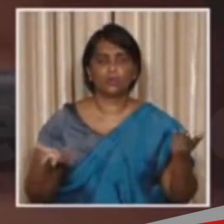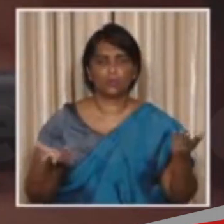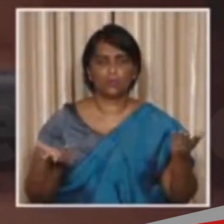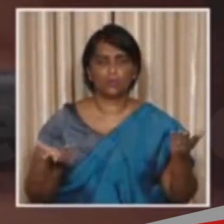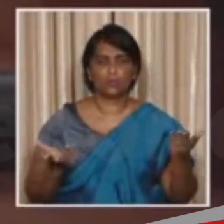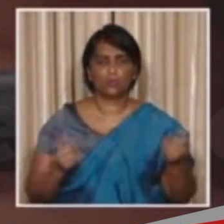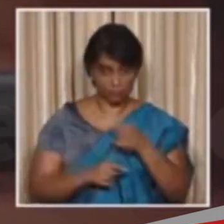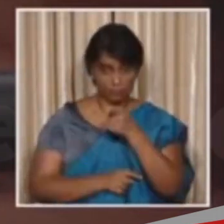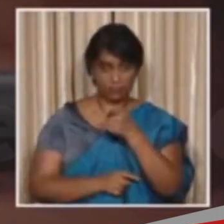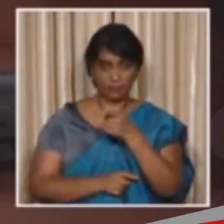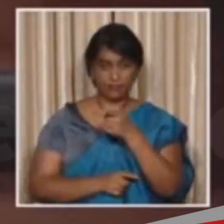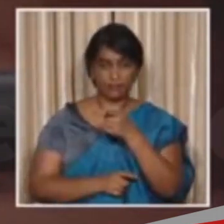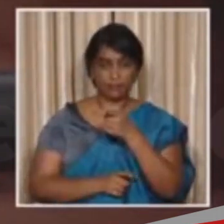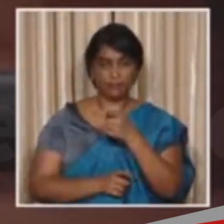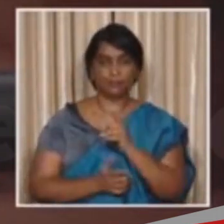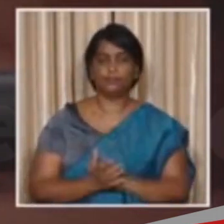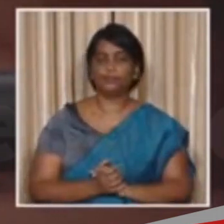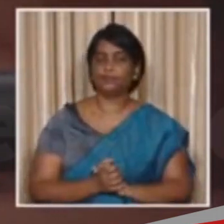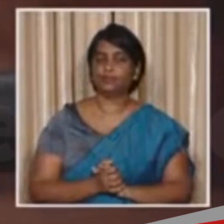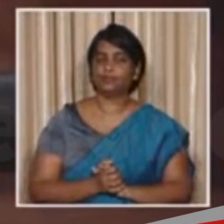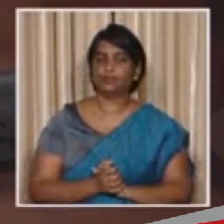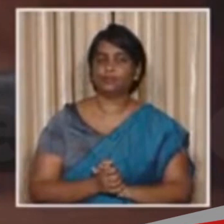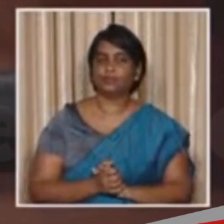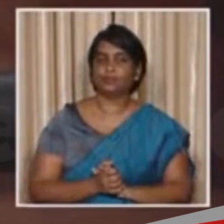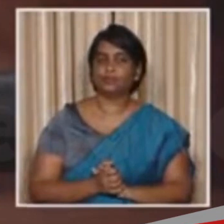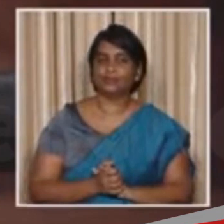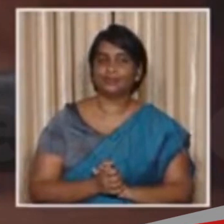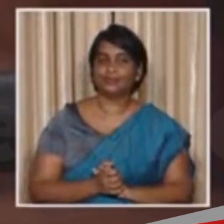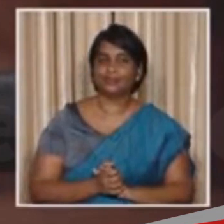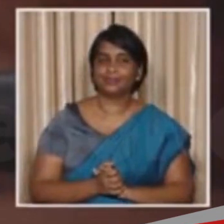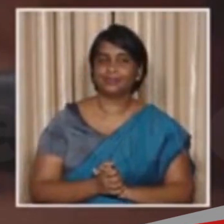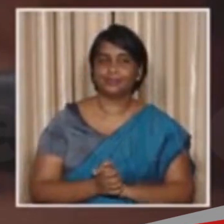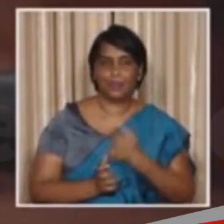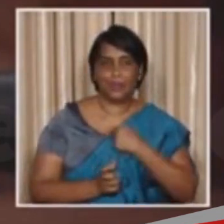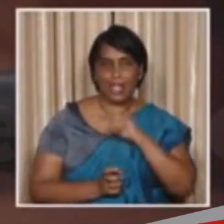ඔබතුමා. නියෝජ්‍ය කතා තමයි අහුවේ නේ.